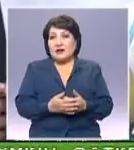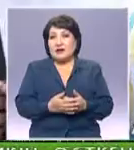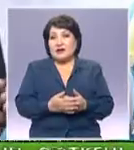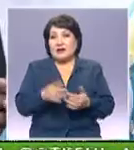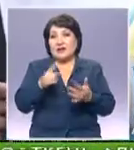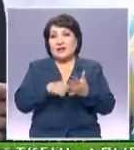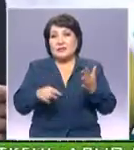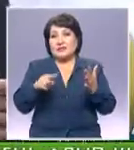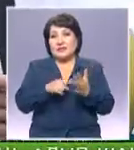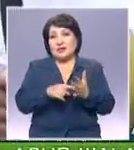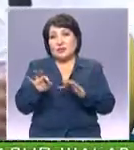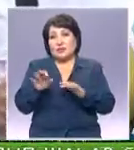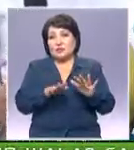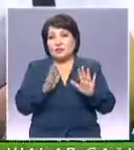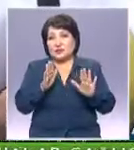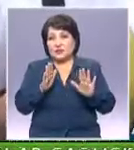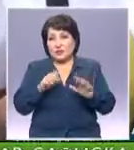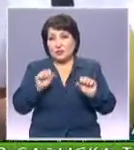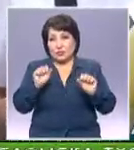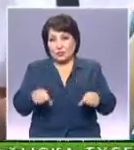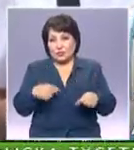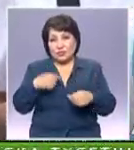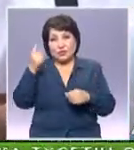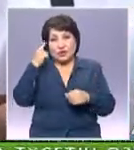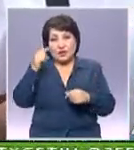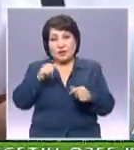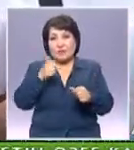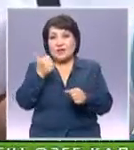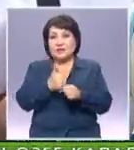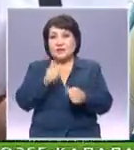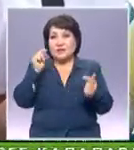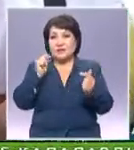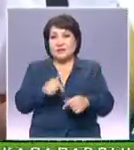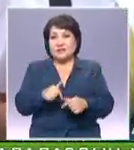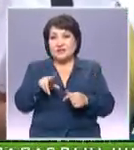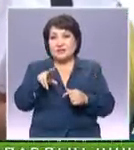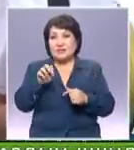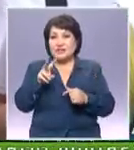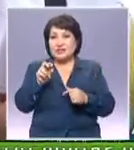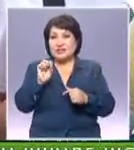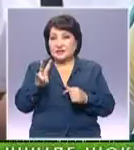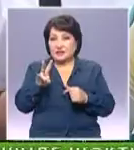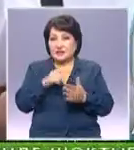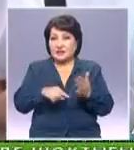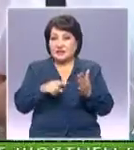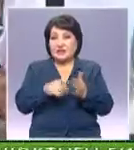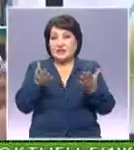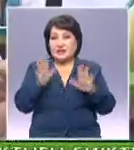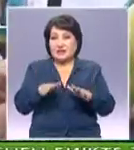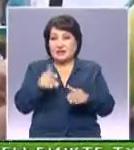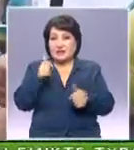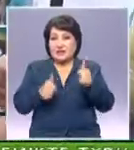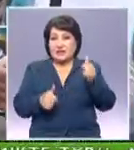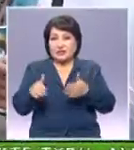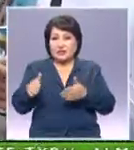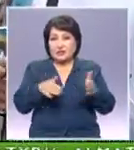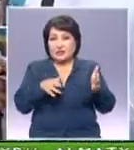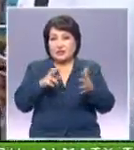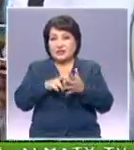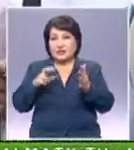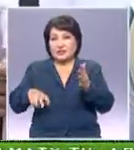Қаламызда өткізілу бек мүмкін. Менің ойымша басты қарсыласымыз Бейжің қаласы. Қалғандары жарыс жолынан шығып қалып жатыр.